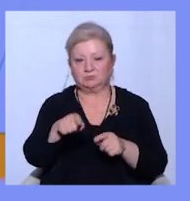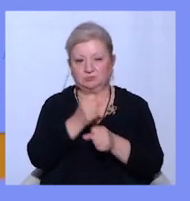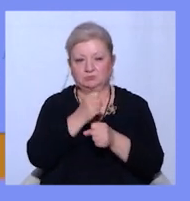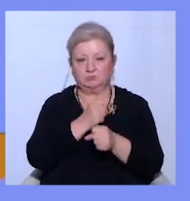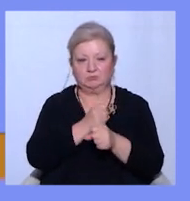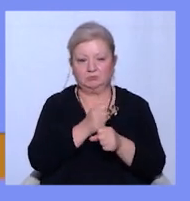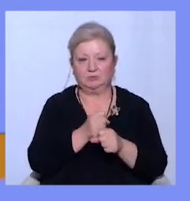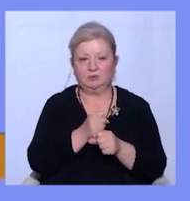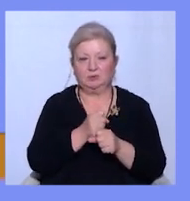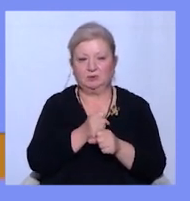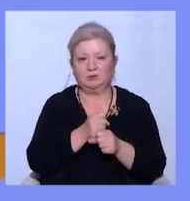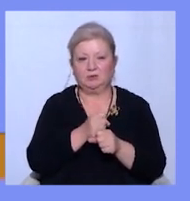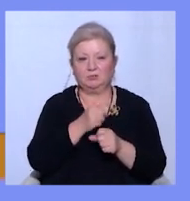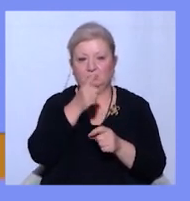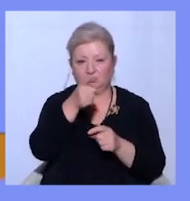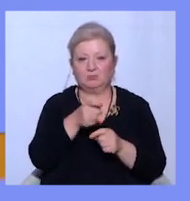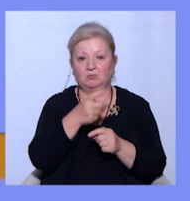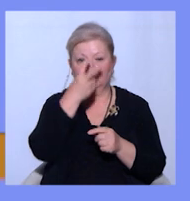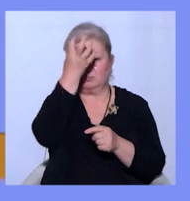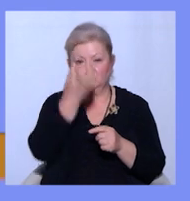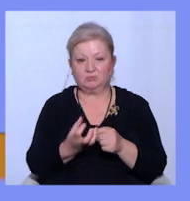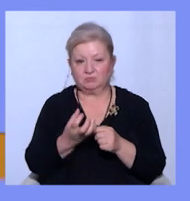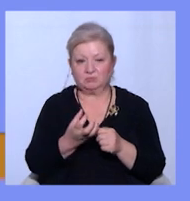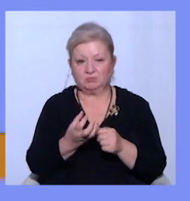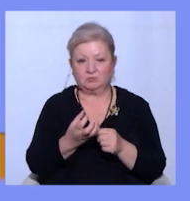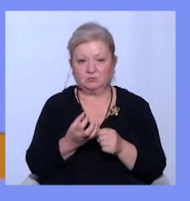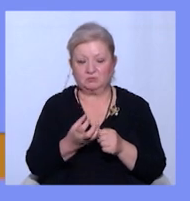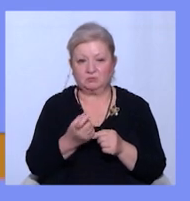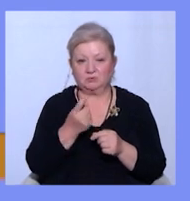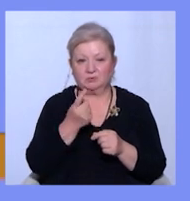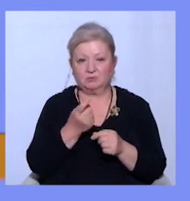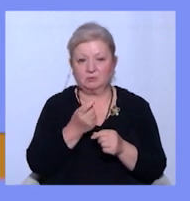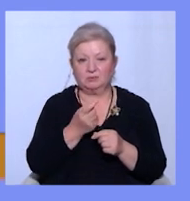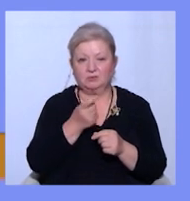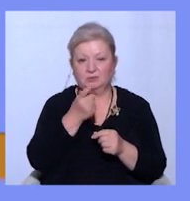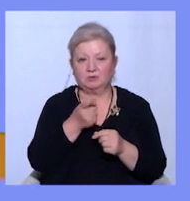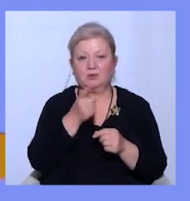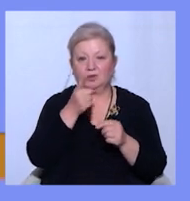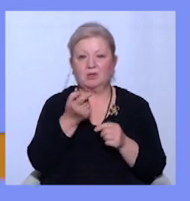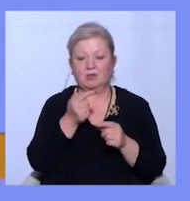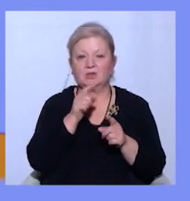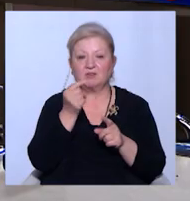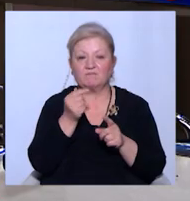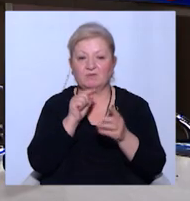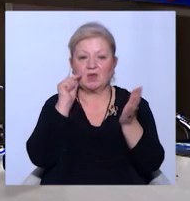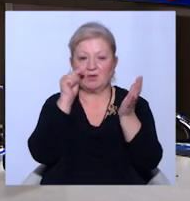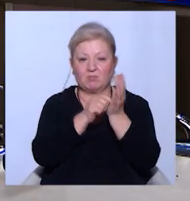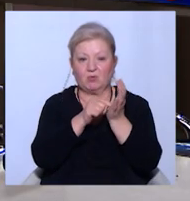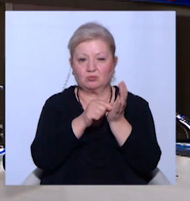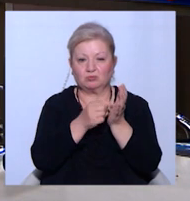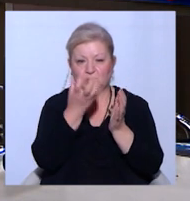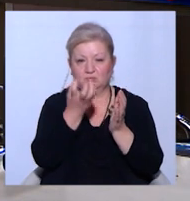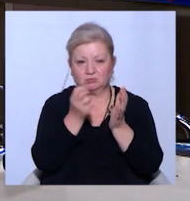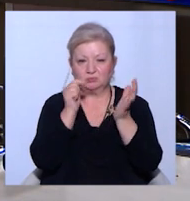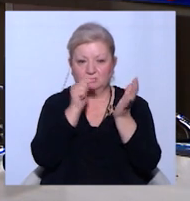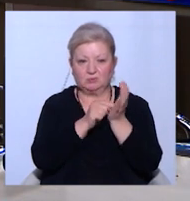ერთნაირი კანონზომიერებით ვარდებოდნენ. მწვანე ბურთულას და წითელი ბურთულას ერთნაირად ვარდებოდა ვერტიკალური მიმართულებით. ეხლა